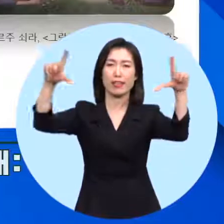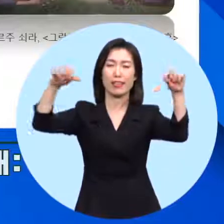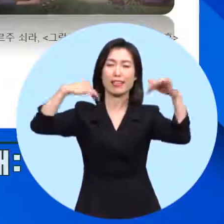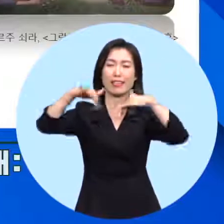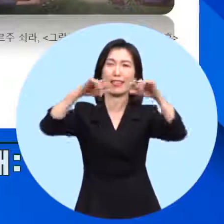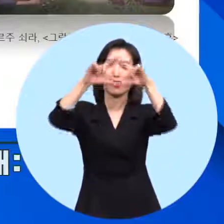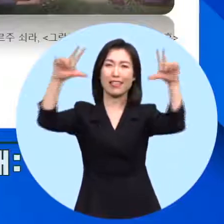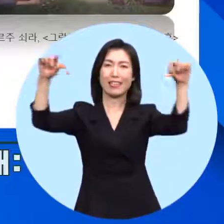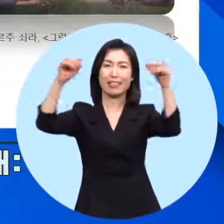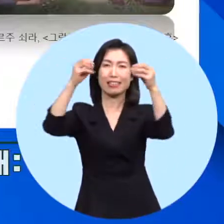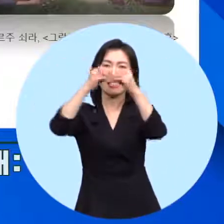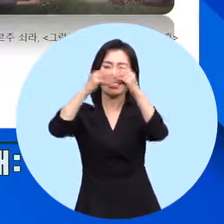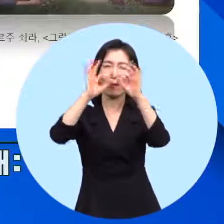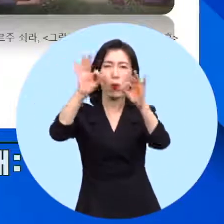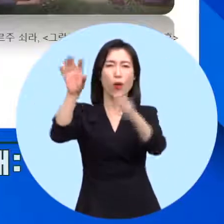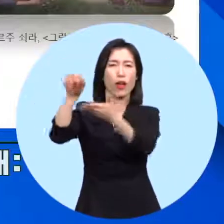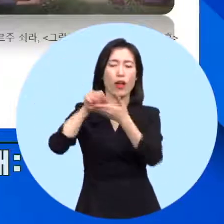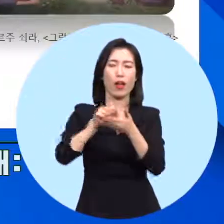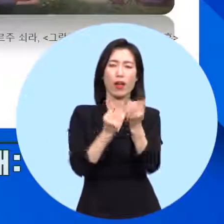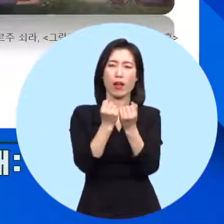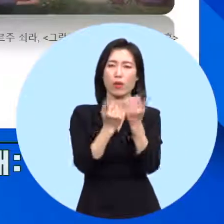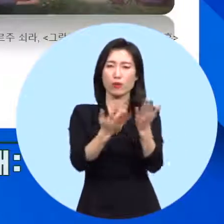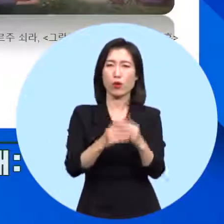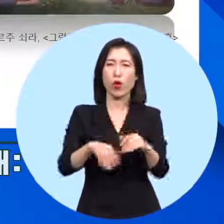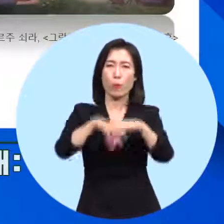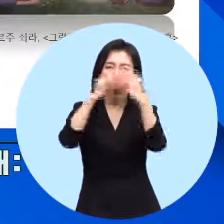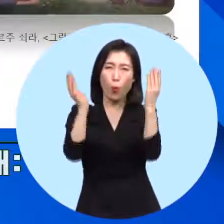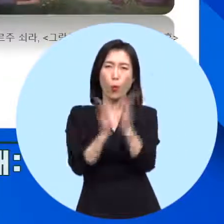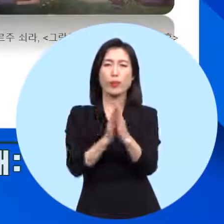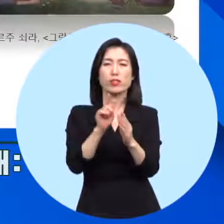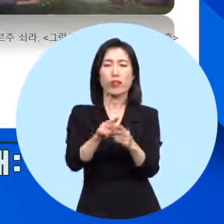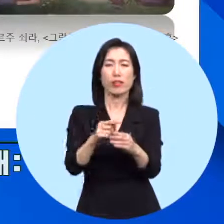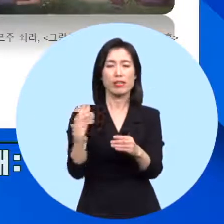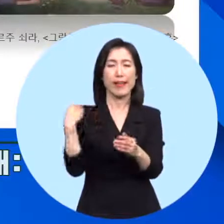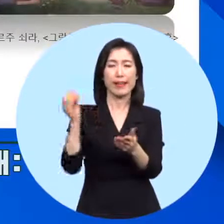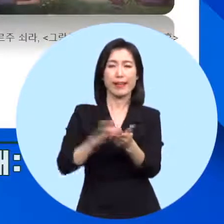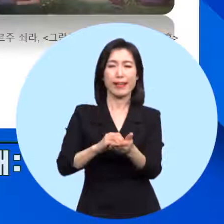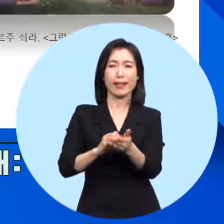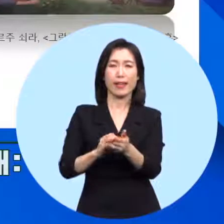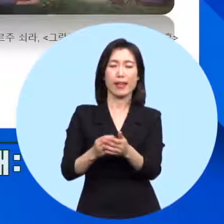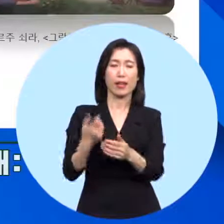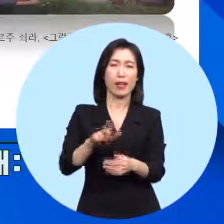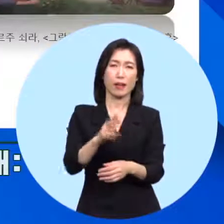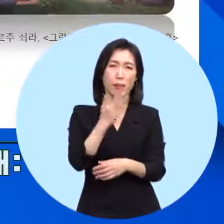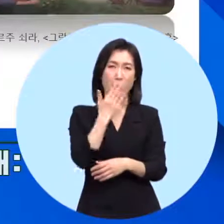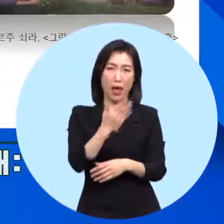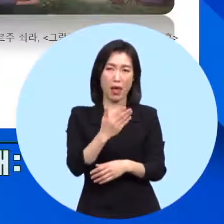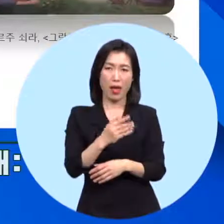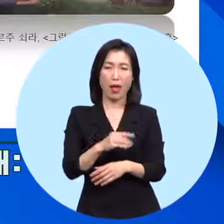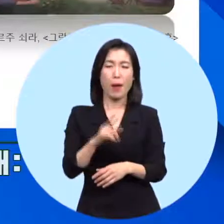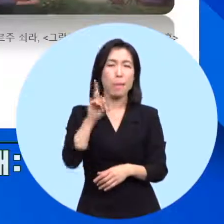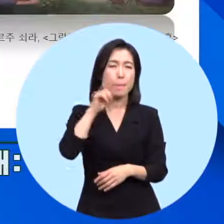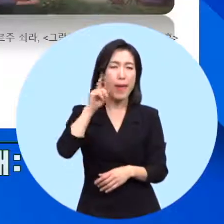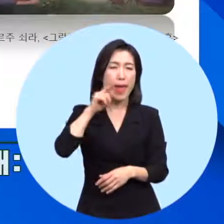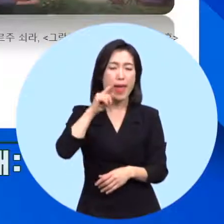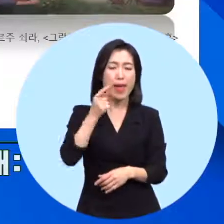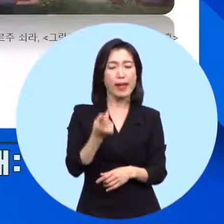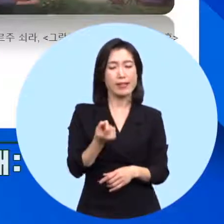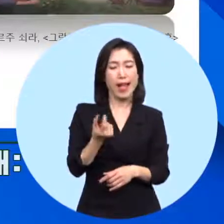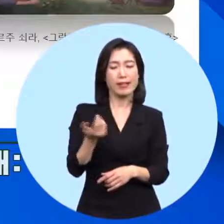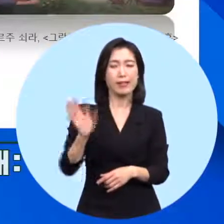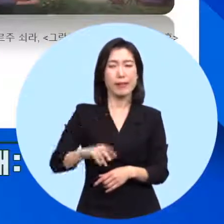모든 것이 제자리로 돌아올 수 있을까? 소소한 일상이 이렇게